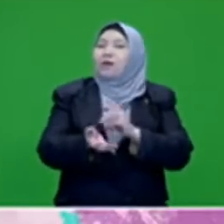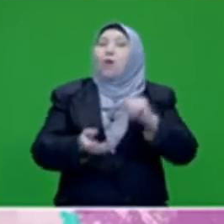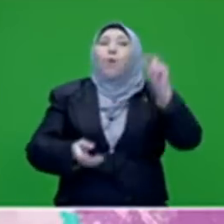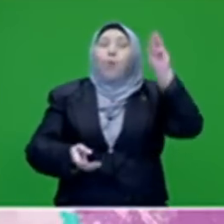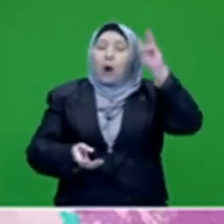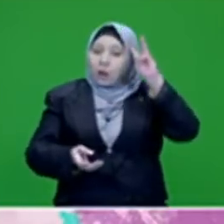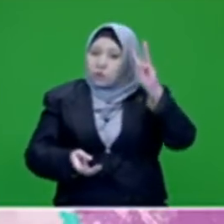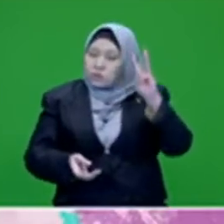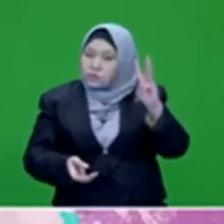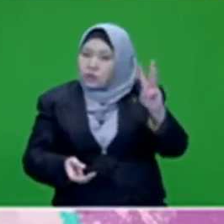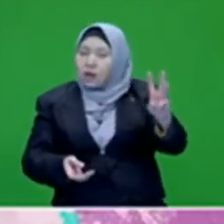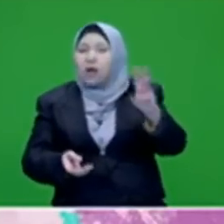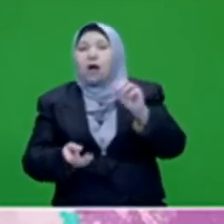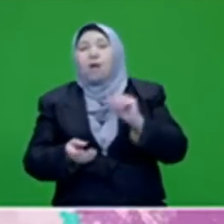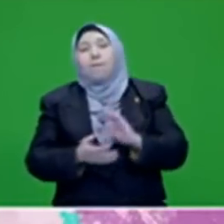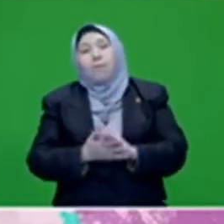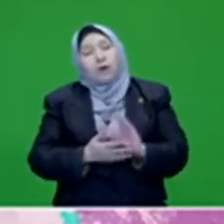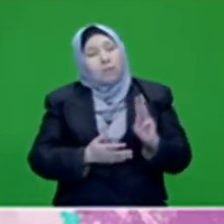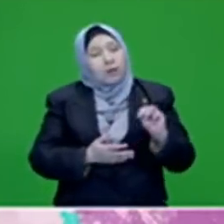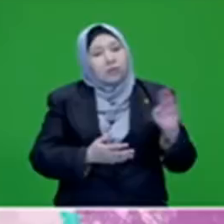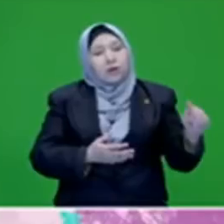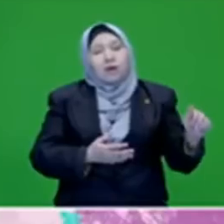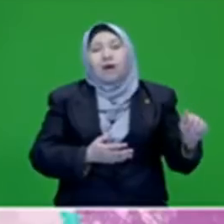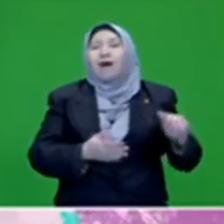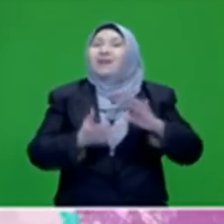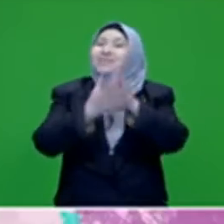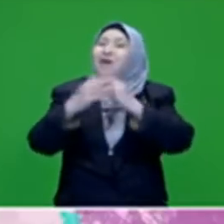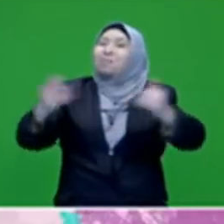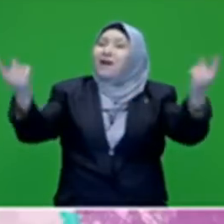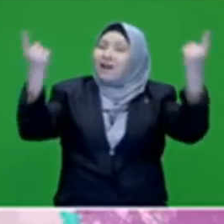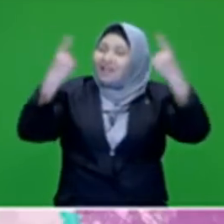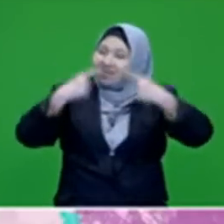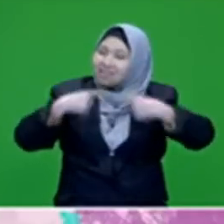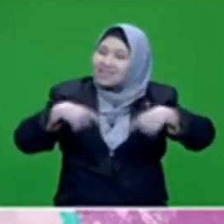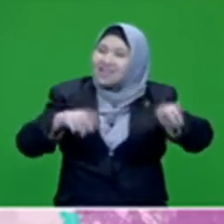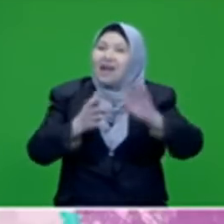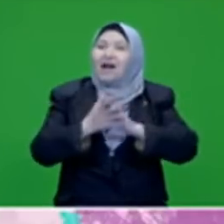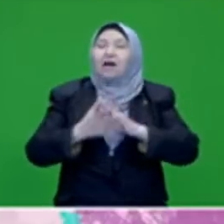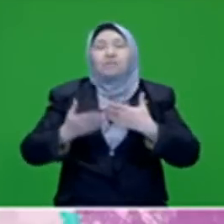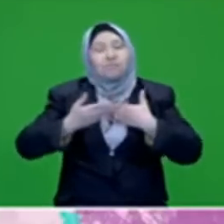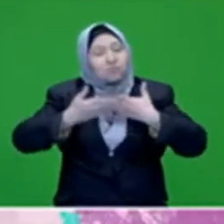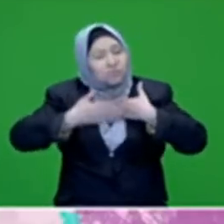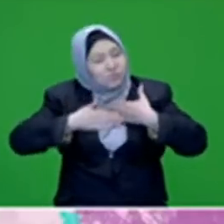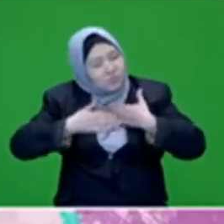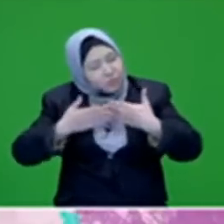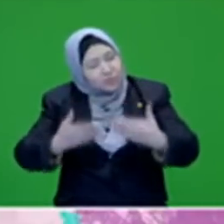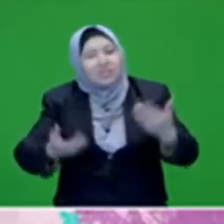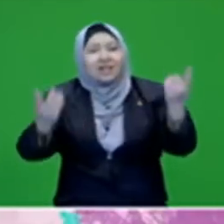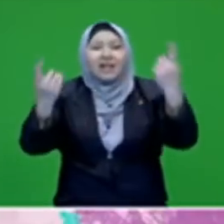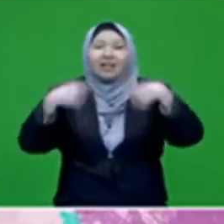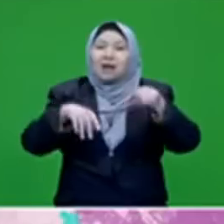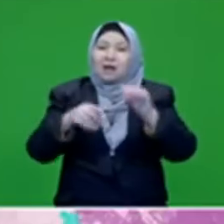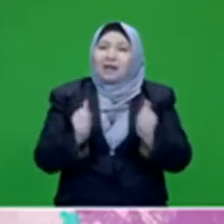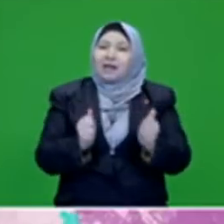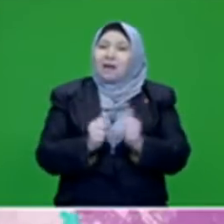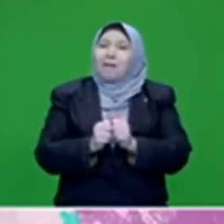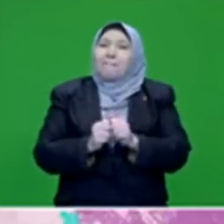Waalaikumsalam warahmatullahi wabarakatuh. Ahlan wa sahlan, terima kasih sudi bersama My Quran Time pada hari ini Doktor.